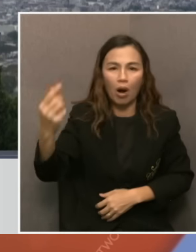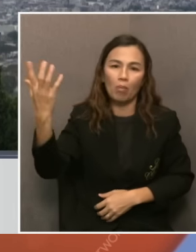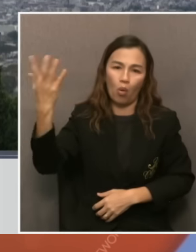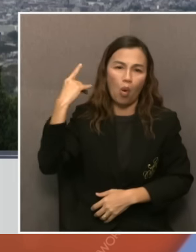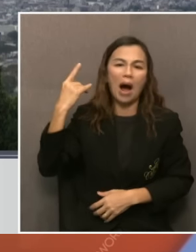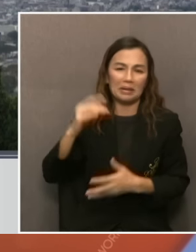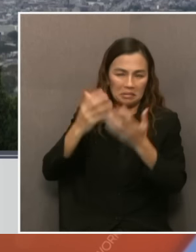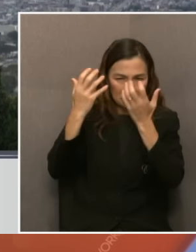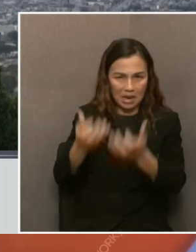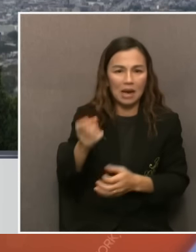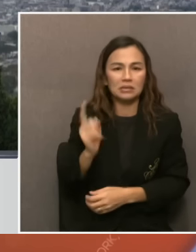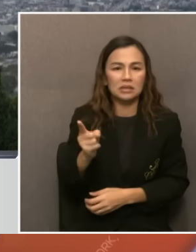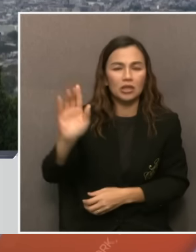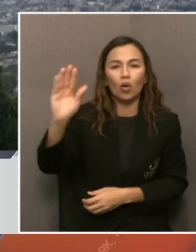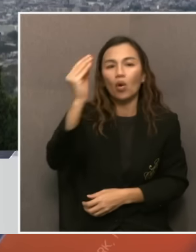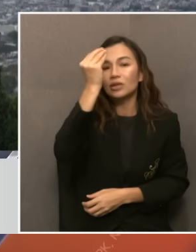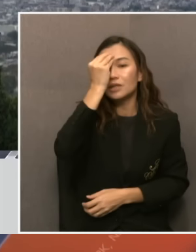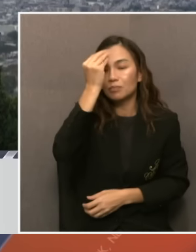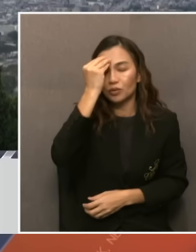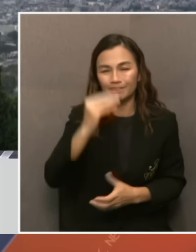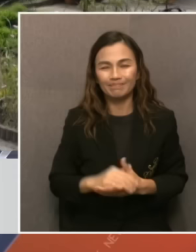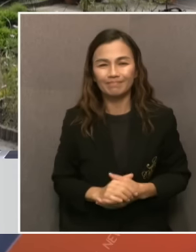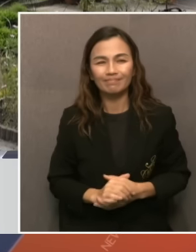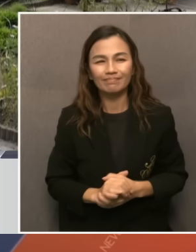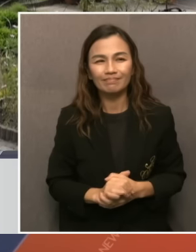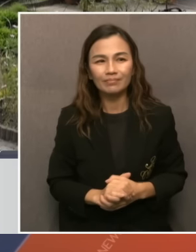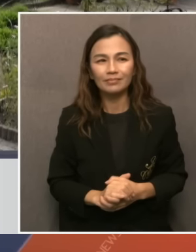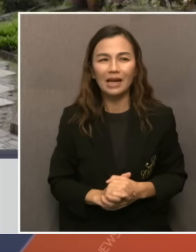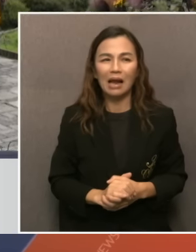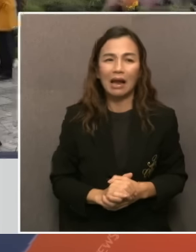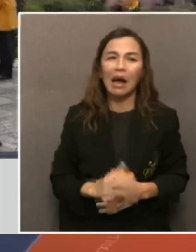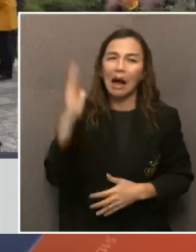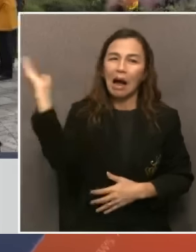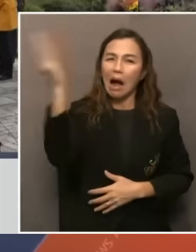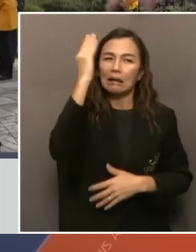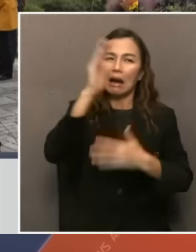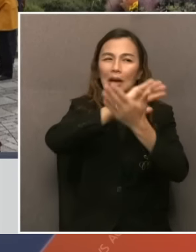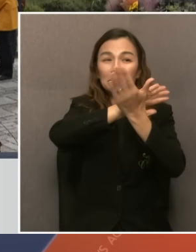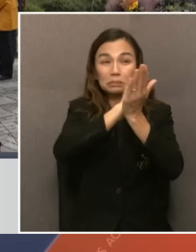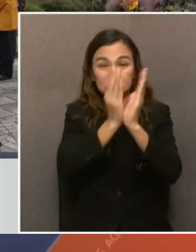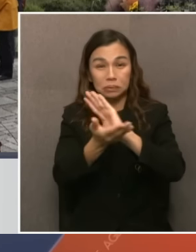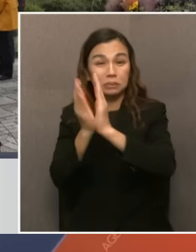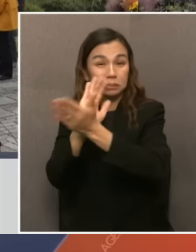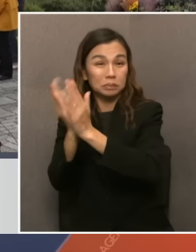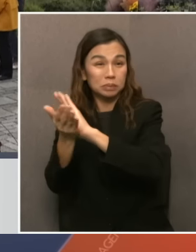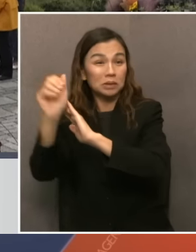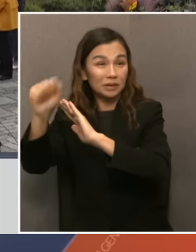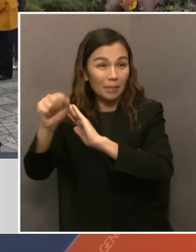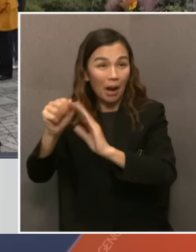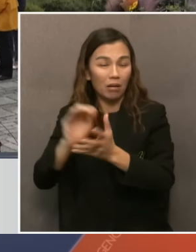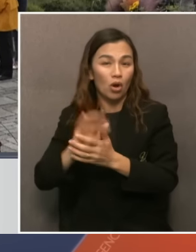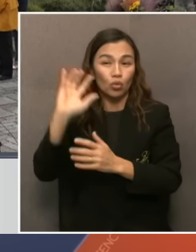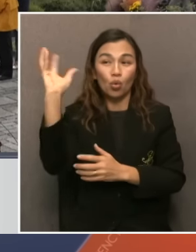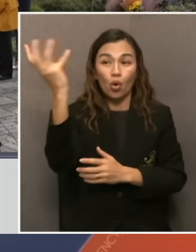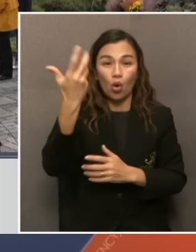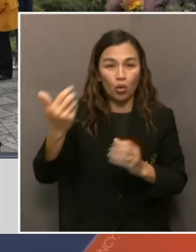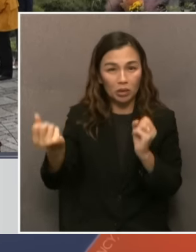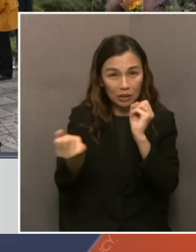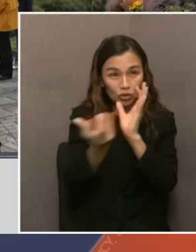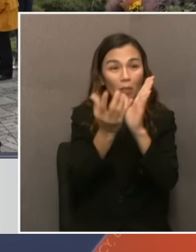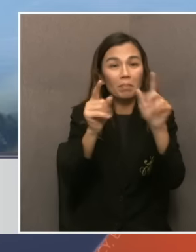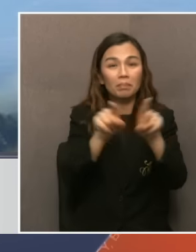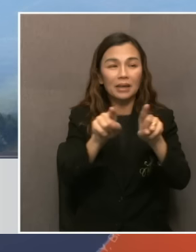ของญี่ปุ่น ค่ะดังนั้นเนี่ยอากาศแปรปรวนเป็นอย่างมากเลยนะคะนอกจากญี่ปุ่นก็คือหลายๆพื้นที่ทั่วโลกก็ได้รับผลกระทบเช่นเดียวกัน